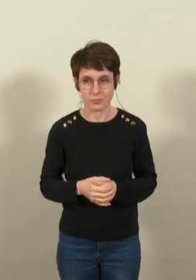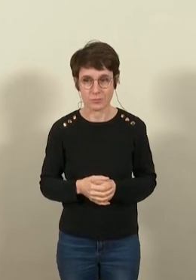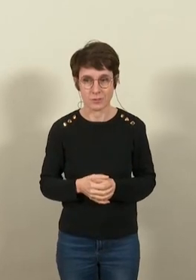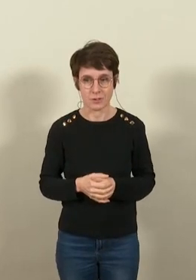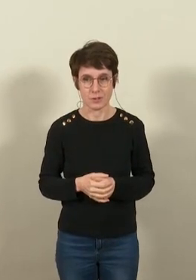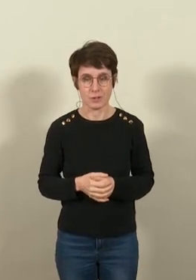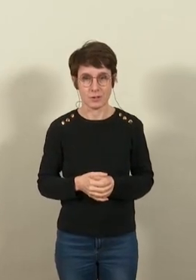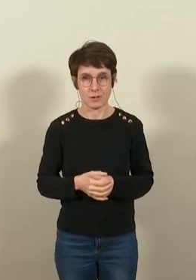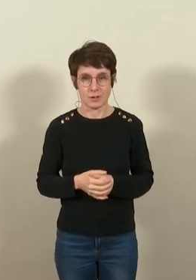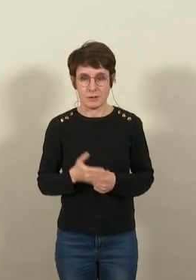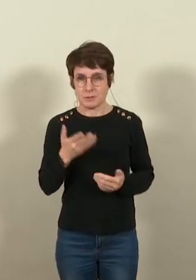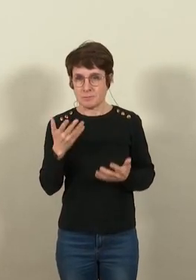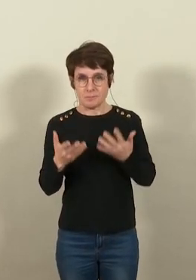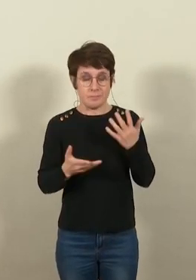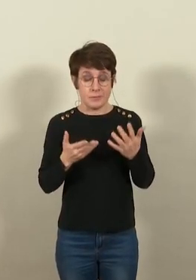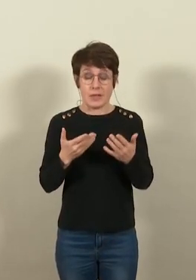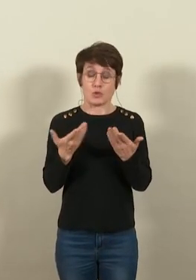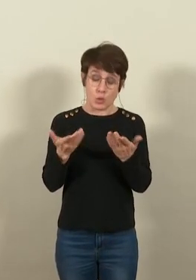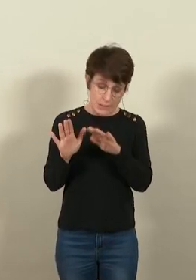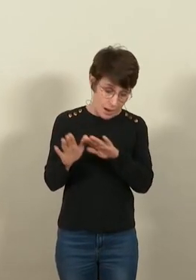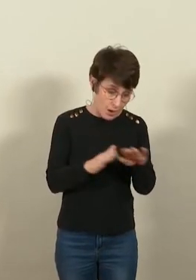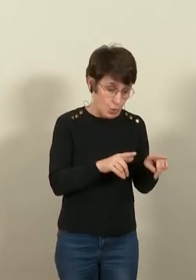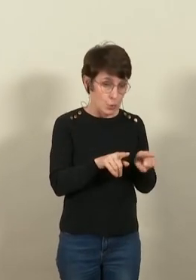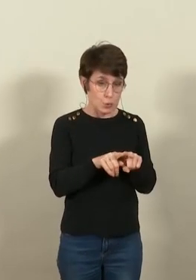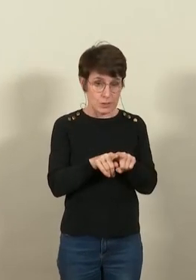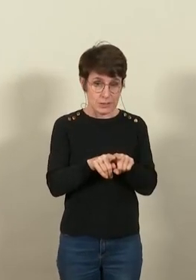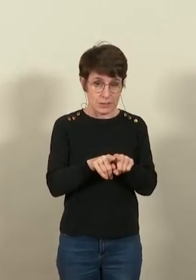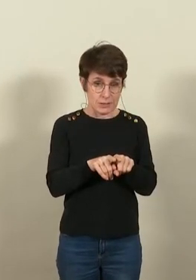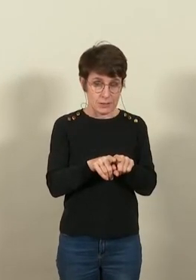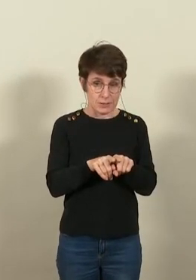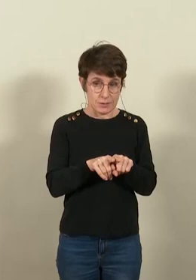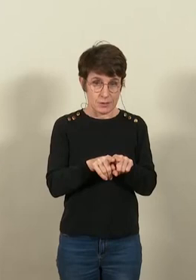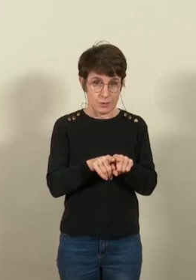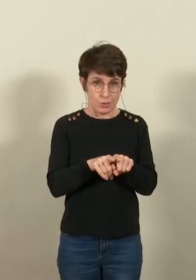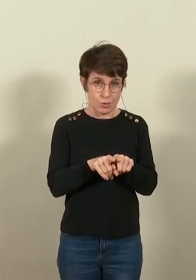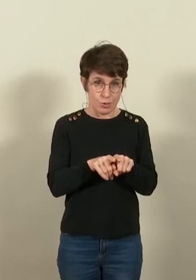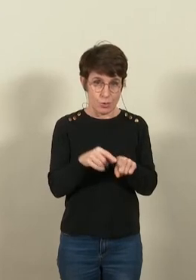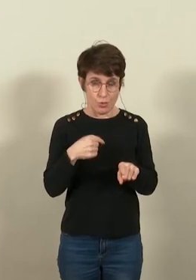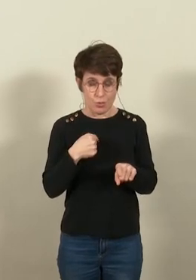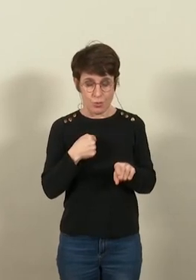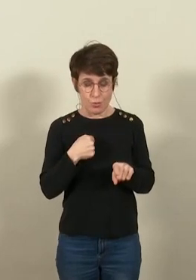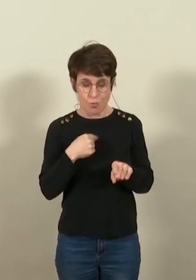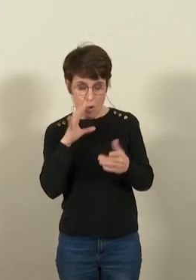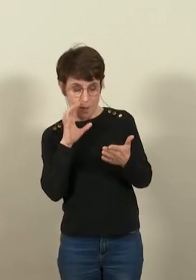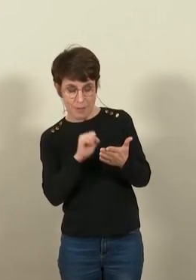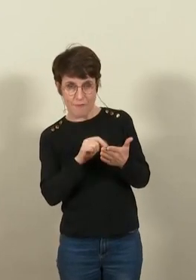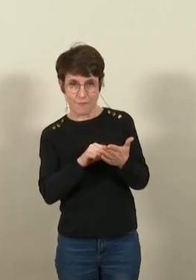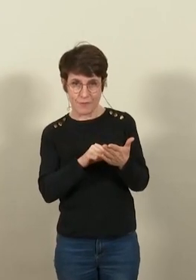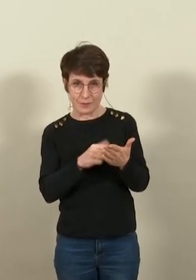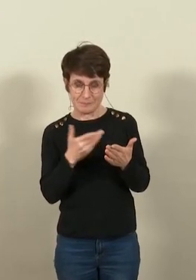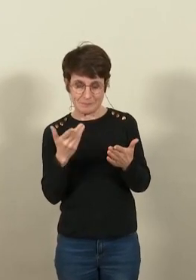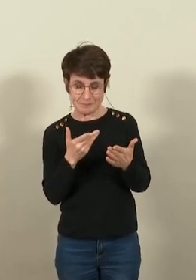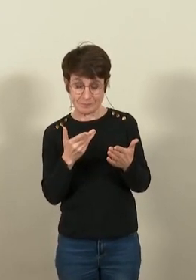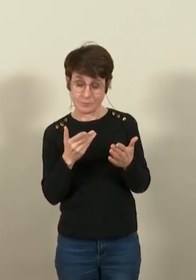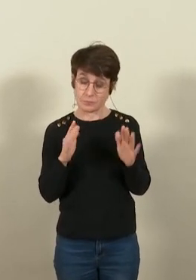voilà j'ai envie de dire et puis autre chose que j'ai envie de soulever aussi par rapport à votre projet c'est l'absence totale